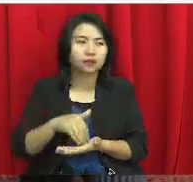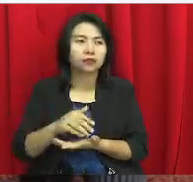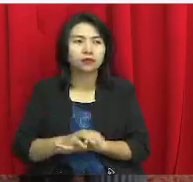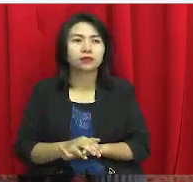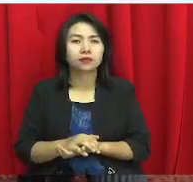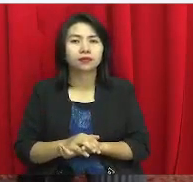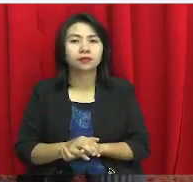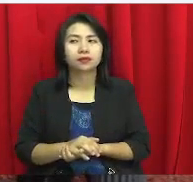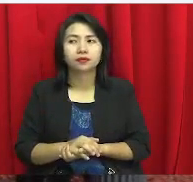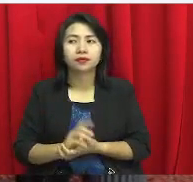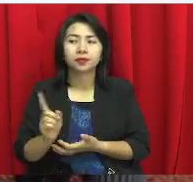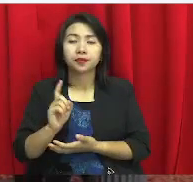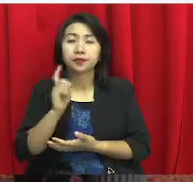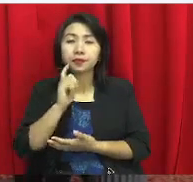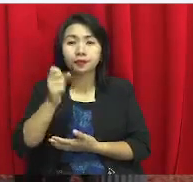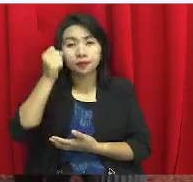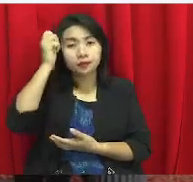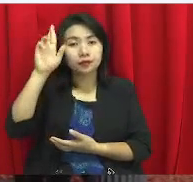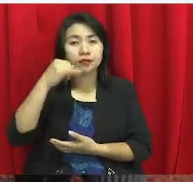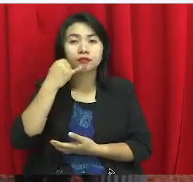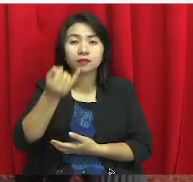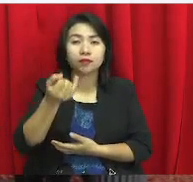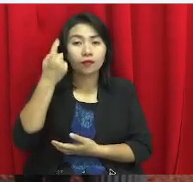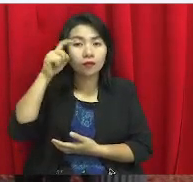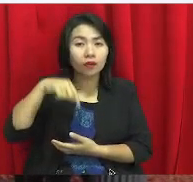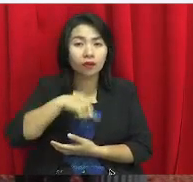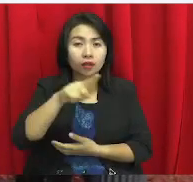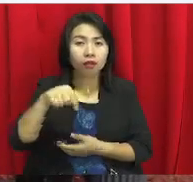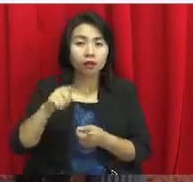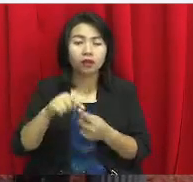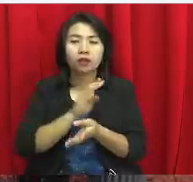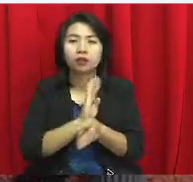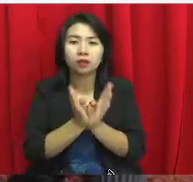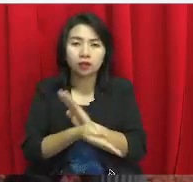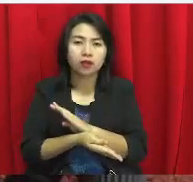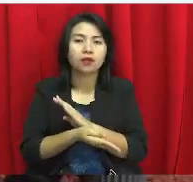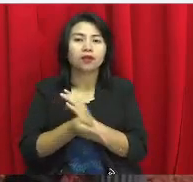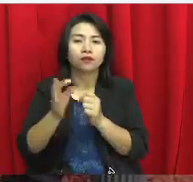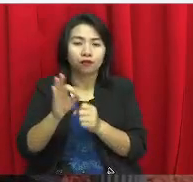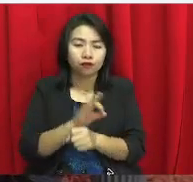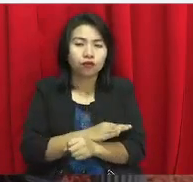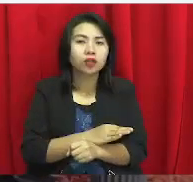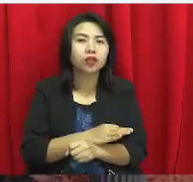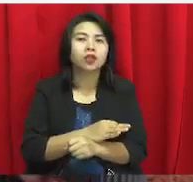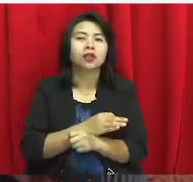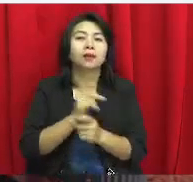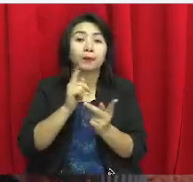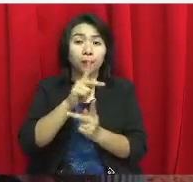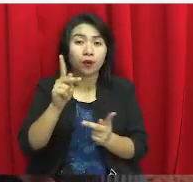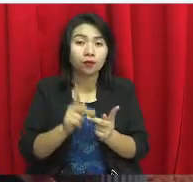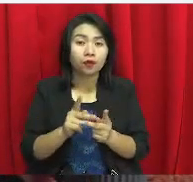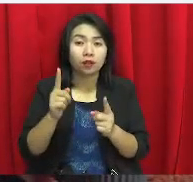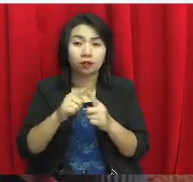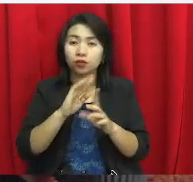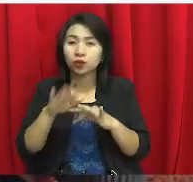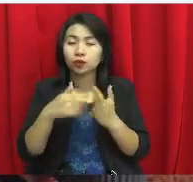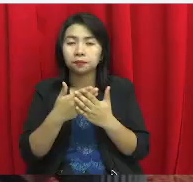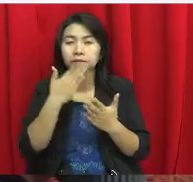ni Sir Joe, so that para tayo ay maging truly furnished unto all good works. Alam nyo po kung bakit ganyan po